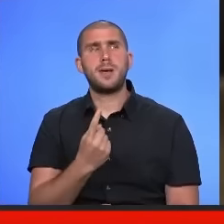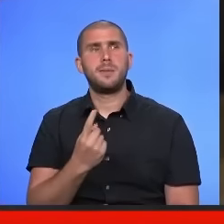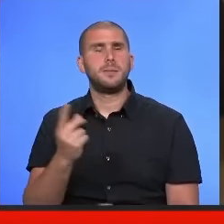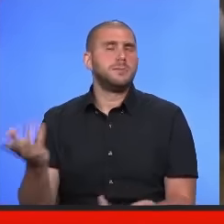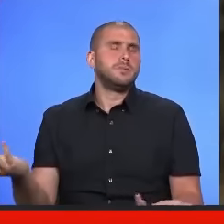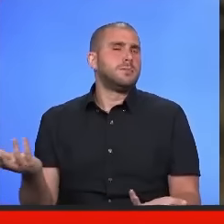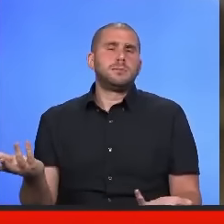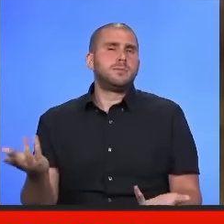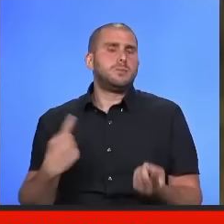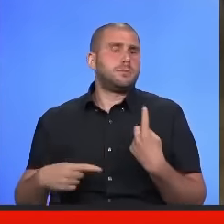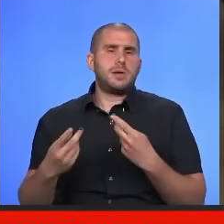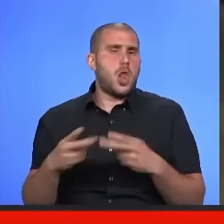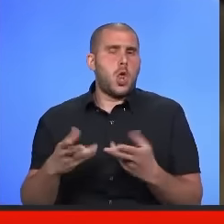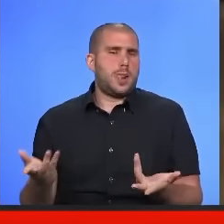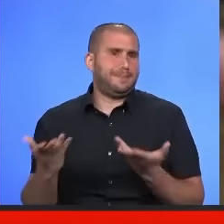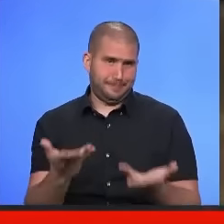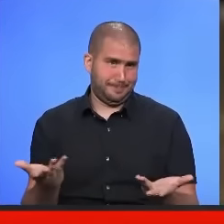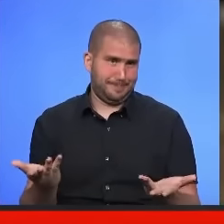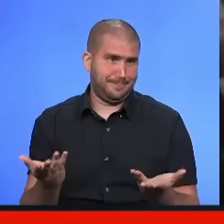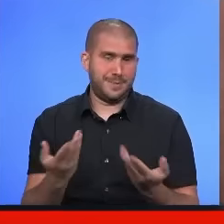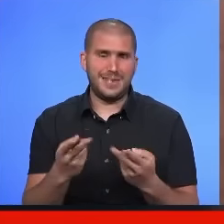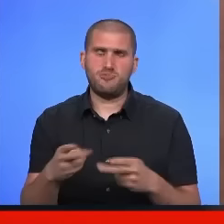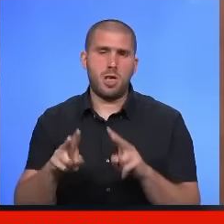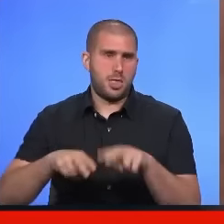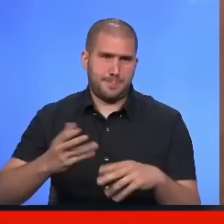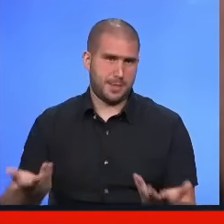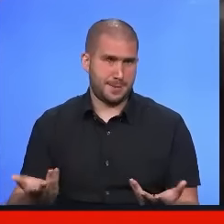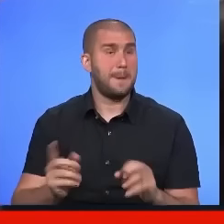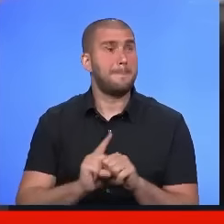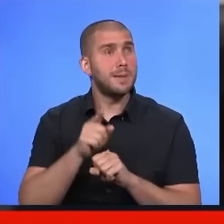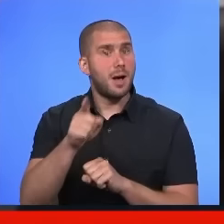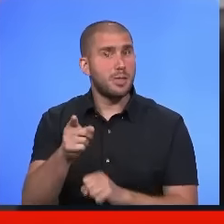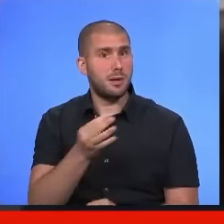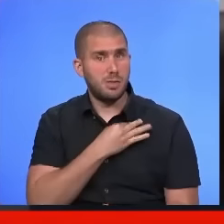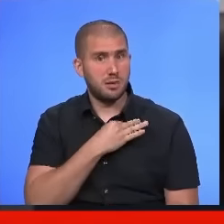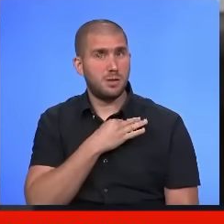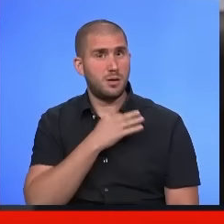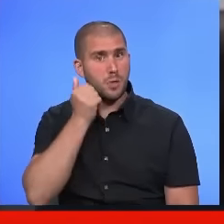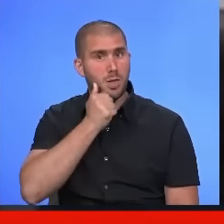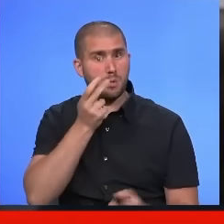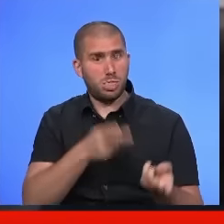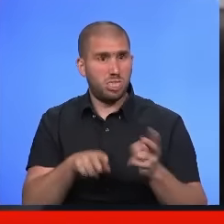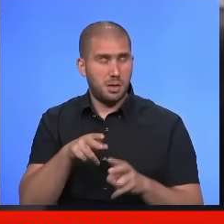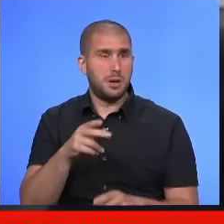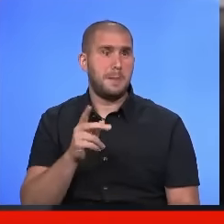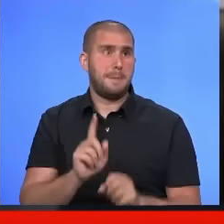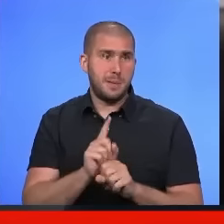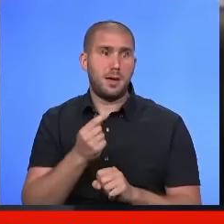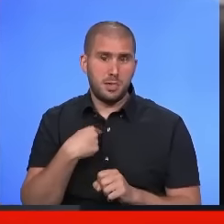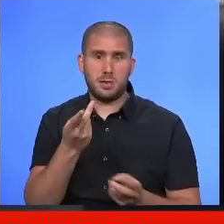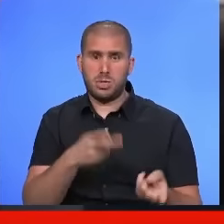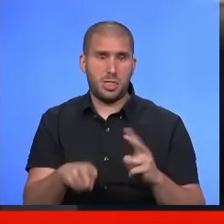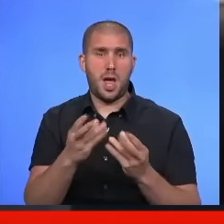לך שאין להם יכולת אין יכולת לטפל בינתיים אתה סופר פגרים כל יום אה בינתיים אני סופר